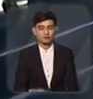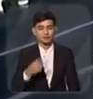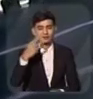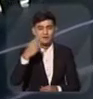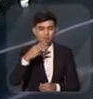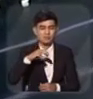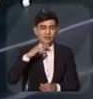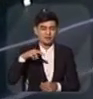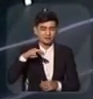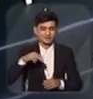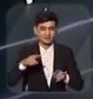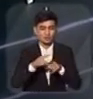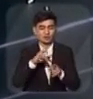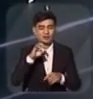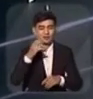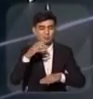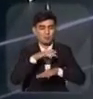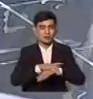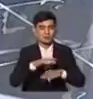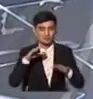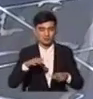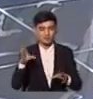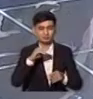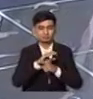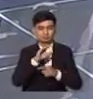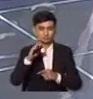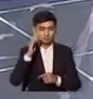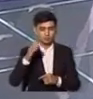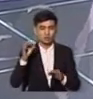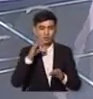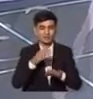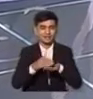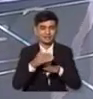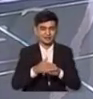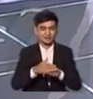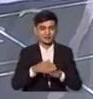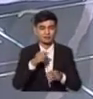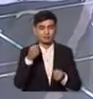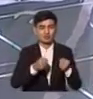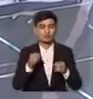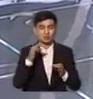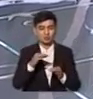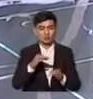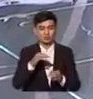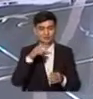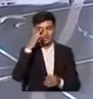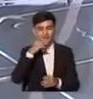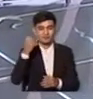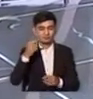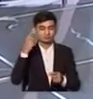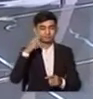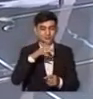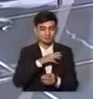20 миллиардов тенге из Национального банка будут направлены на льготное кредитование отечественных автомобилей. Первый транш в